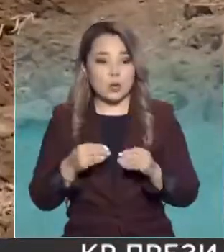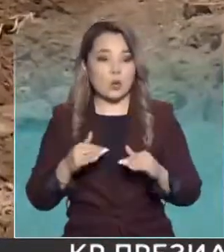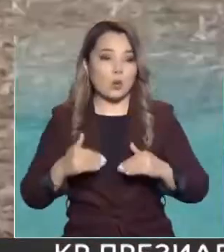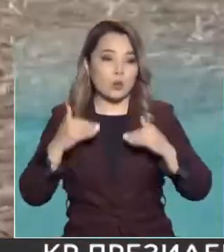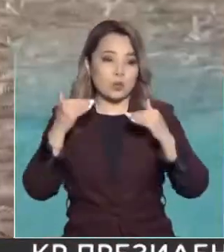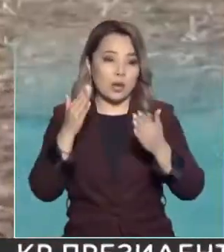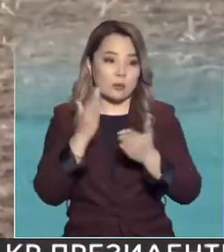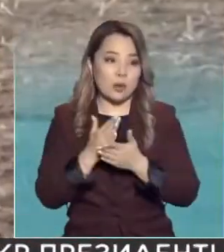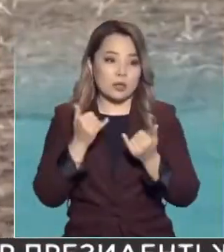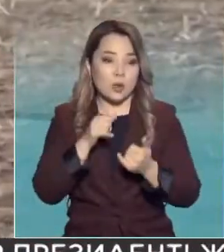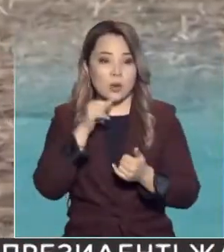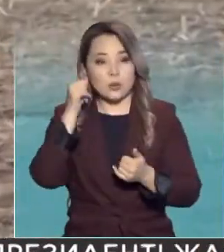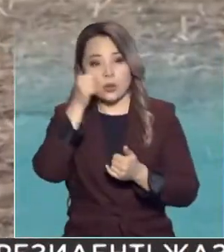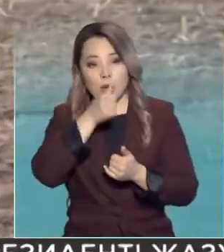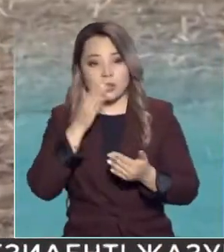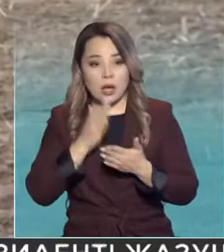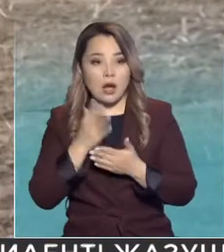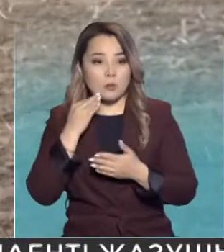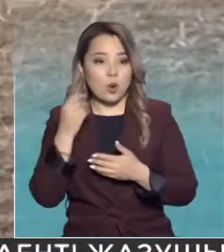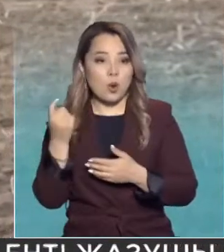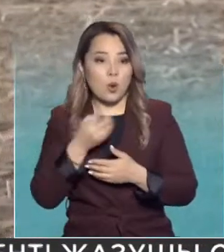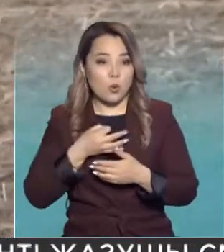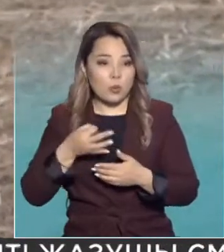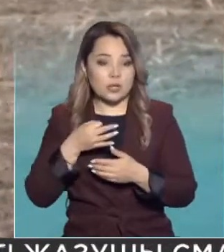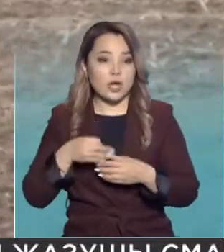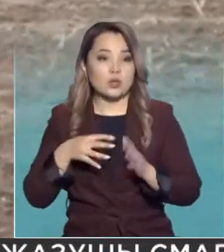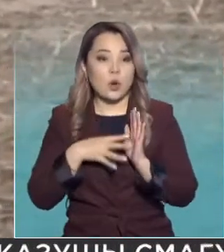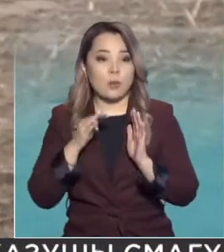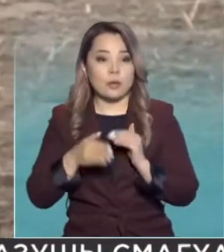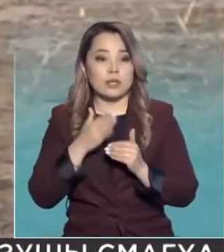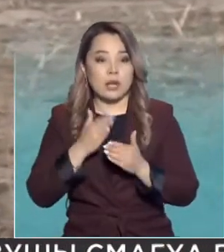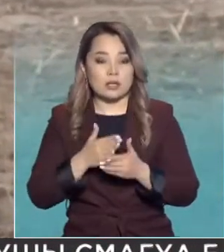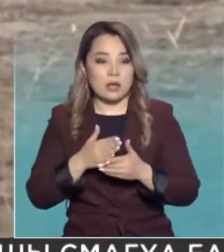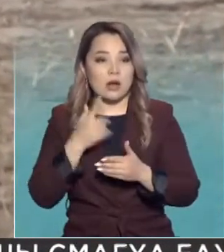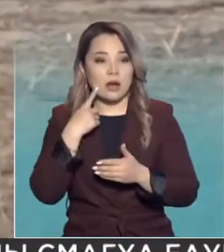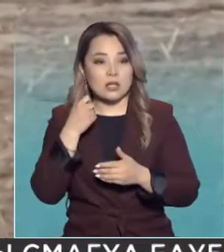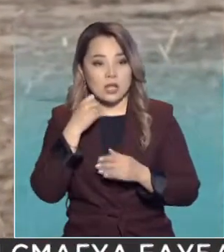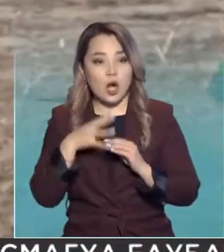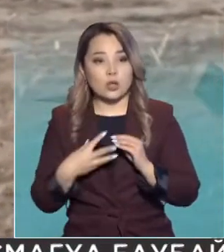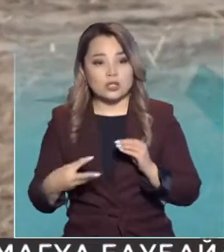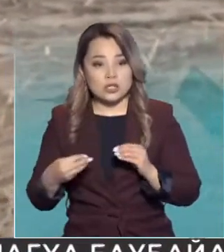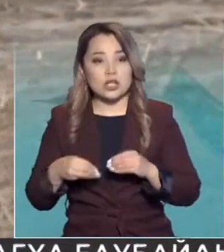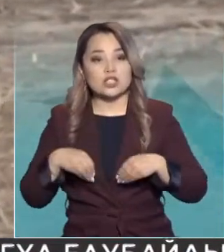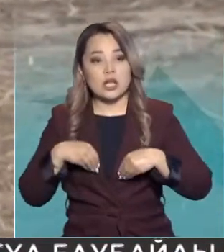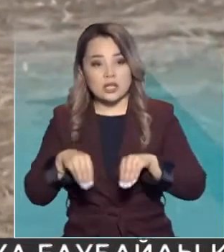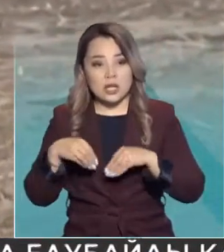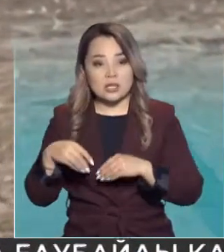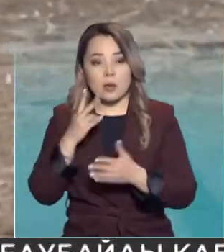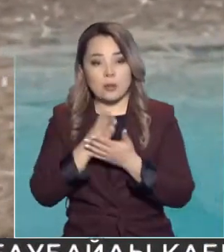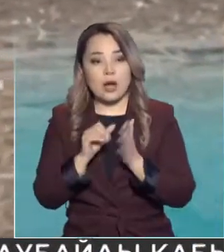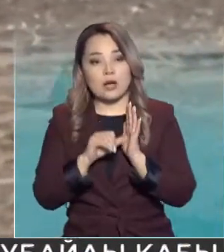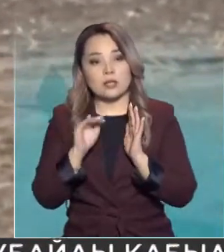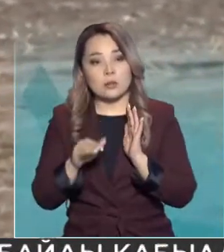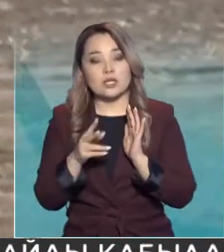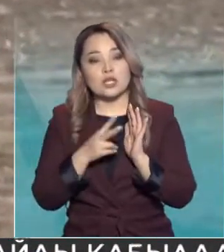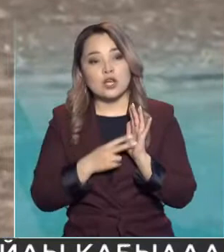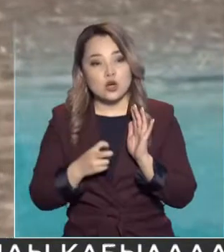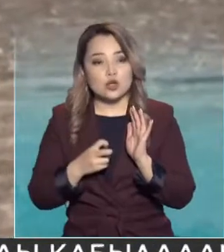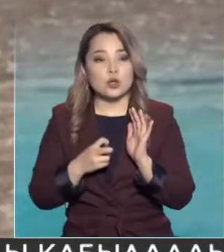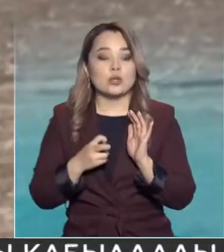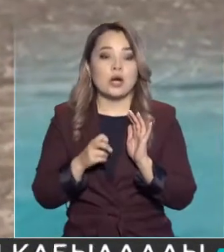тұр. Өткен жылы Алматы облысының шаруалары 9000 гектарға қант қызылшасын септі. Ал биыл небәрі 6200 гектар